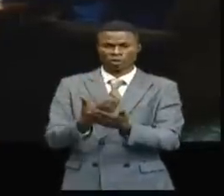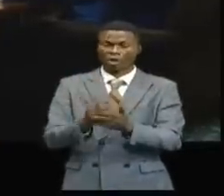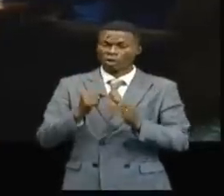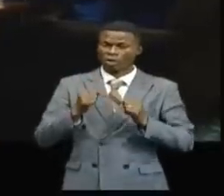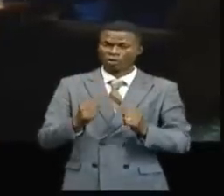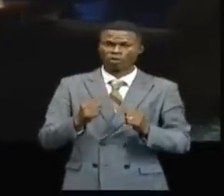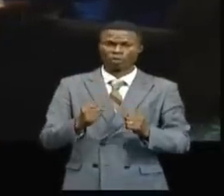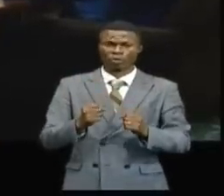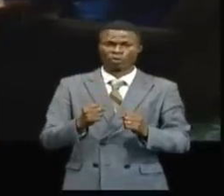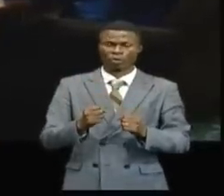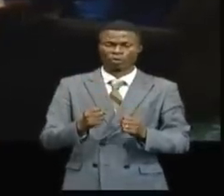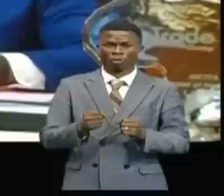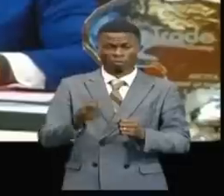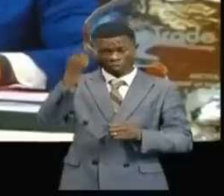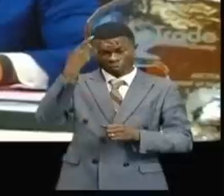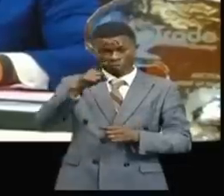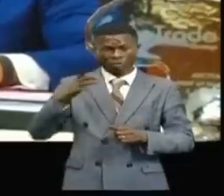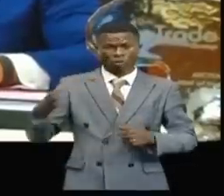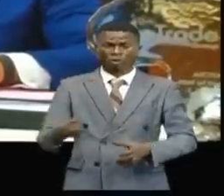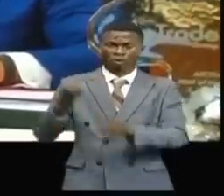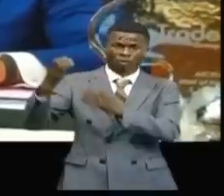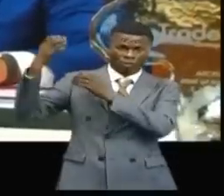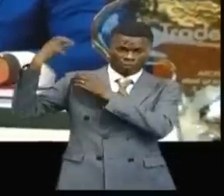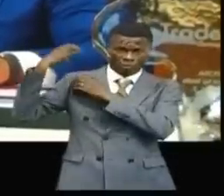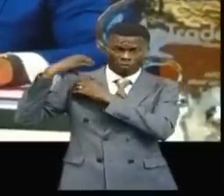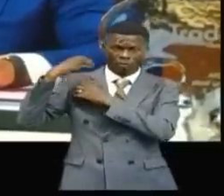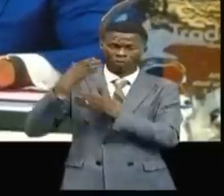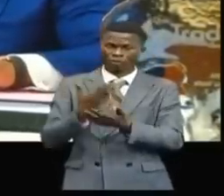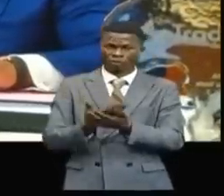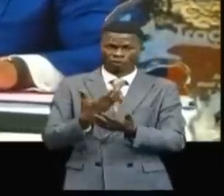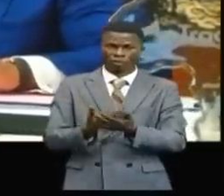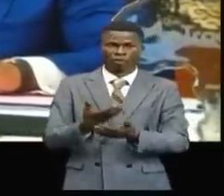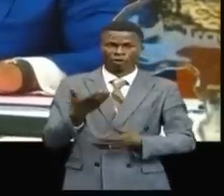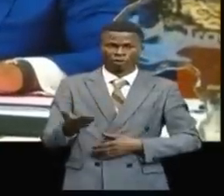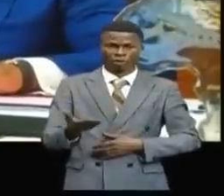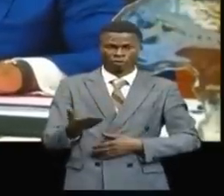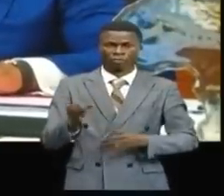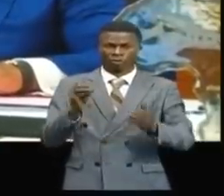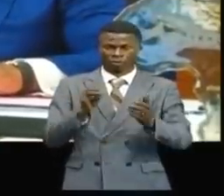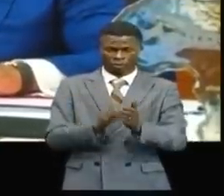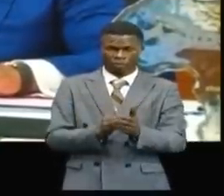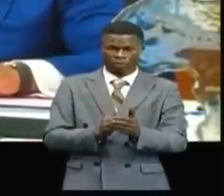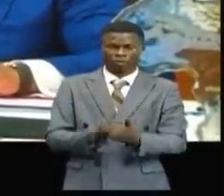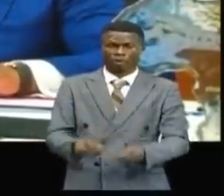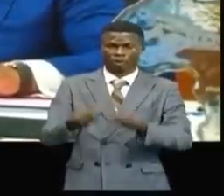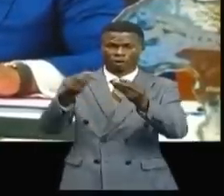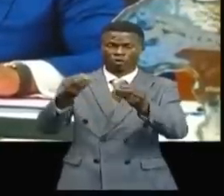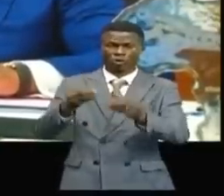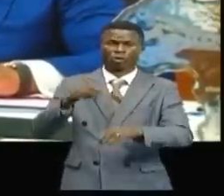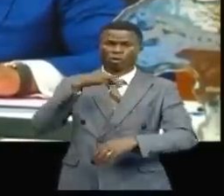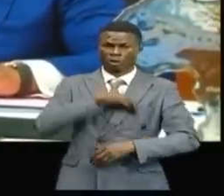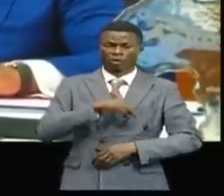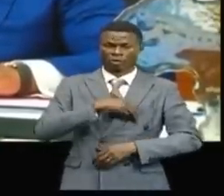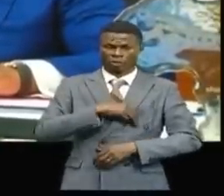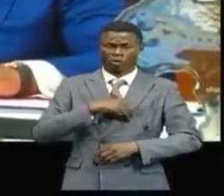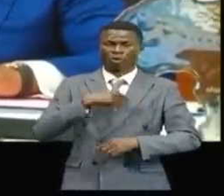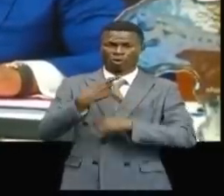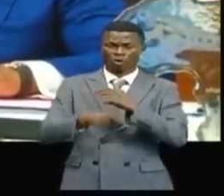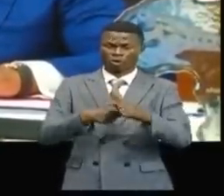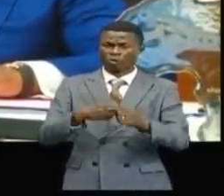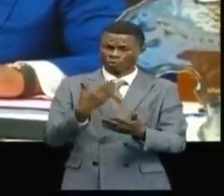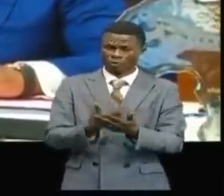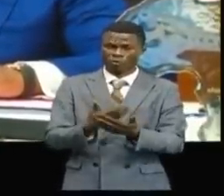efficace pour une prise en charge d'urgence. Il a été aussi chargé de lancer sans